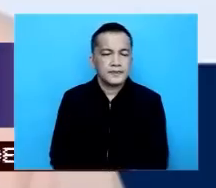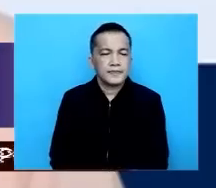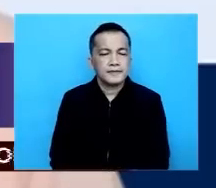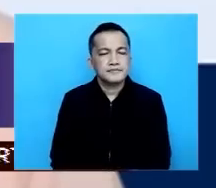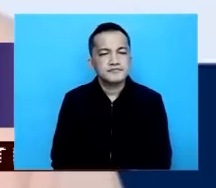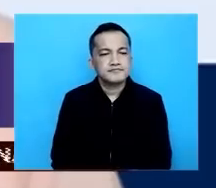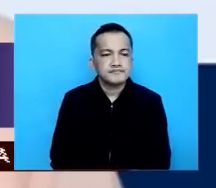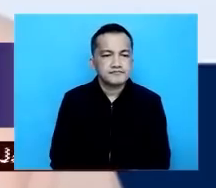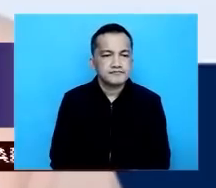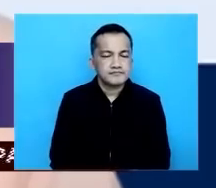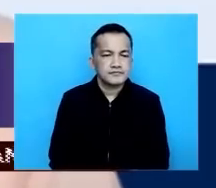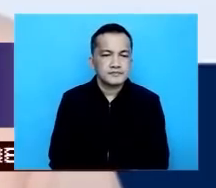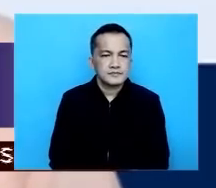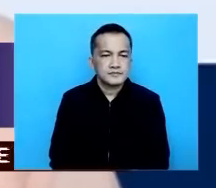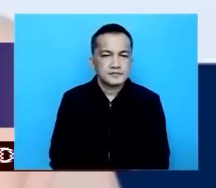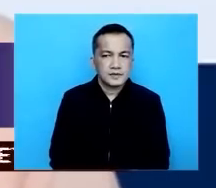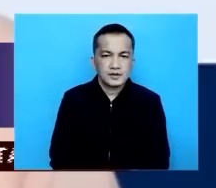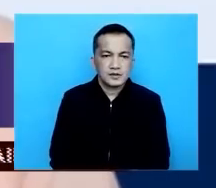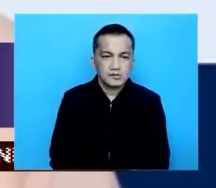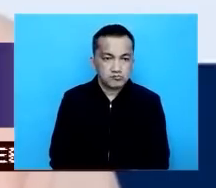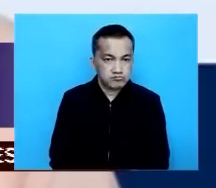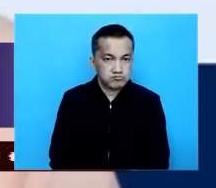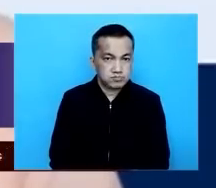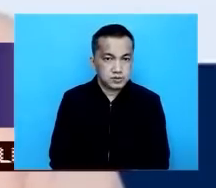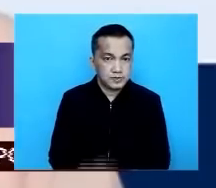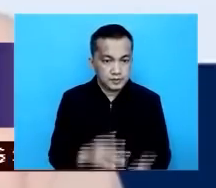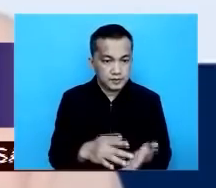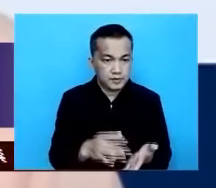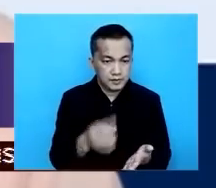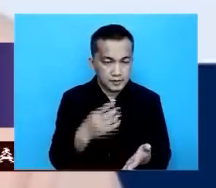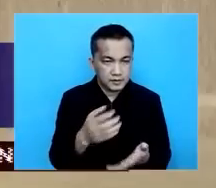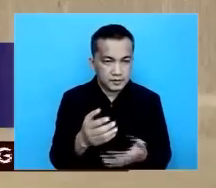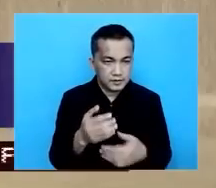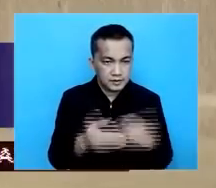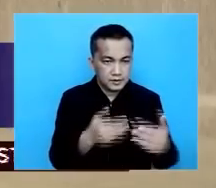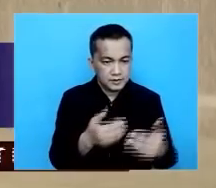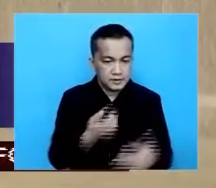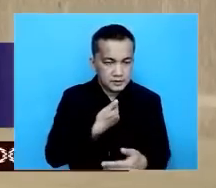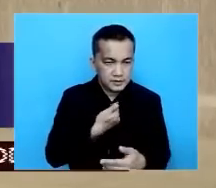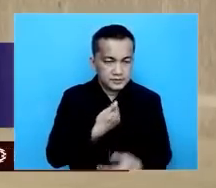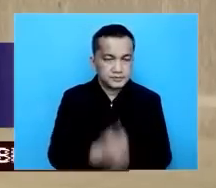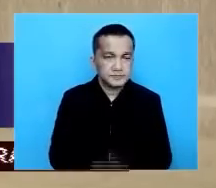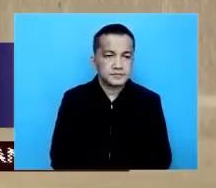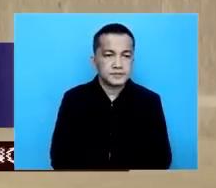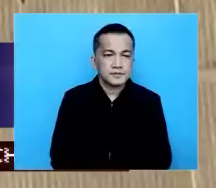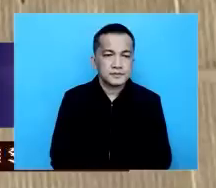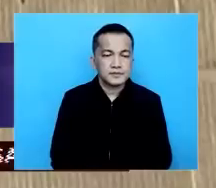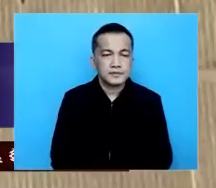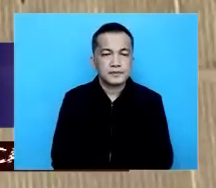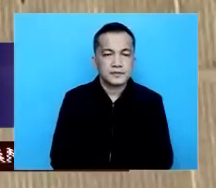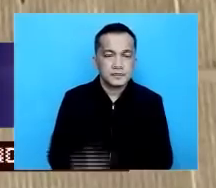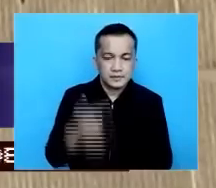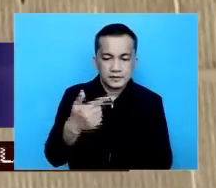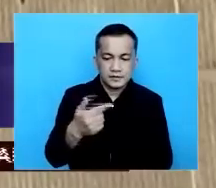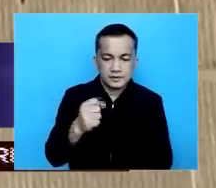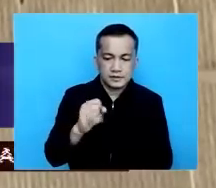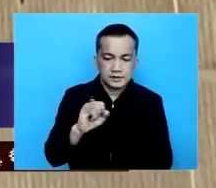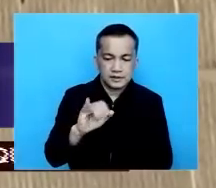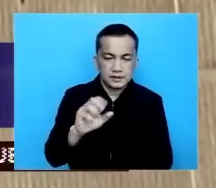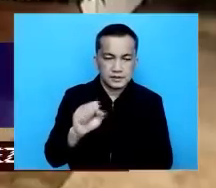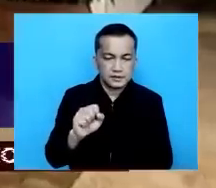at mapapagamot nila siguro in the process yung kanilang sarili. Pero ang Government Service Insurance System